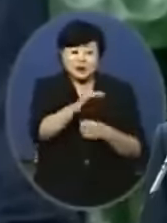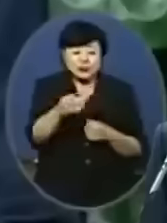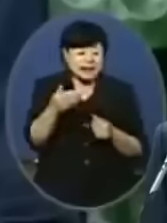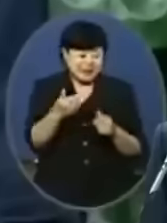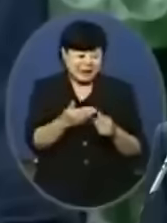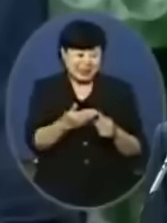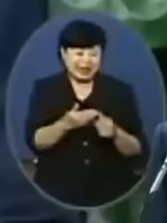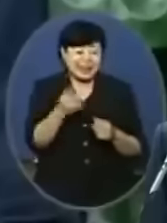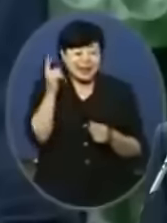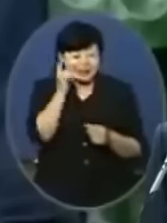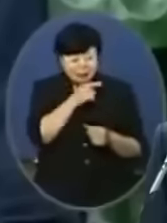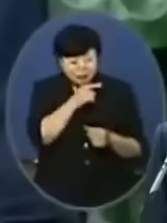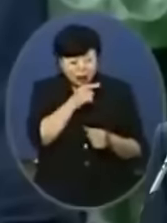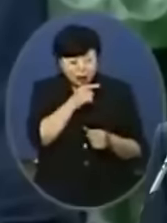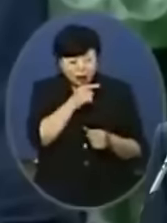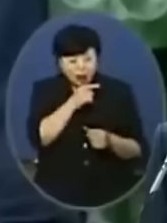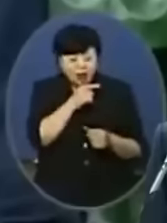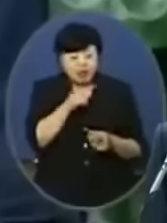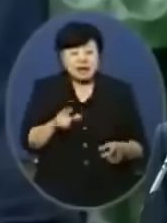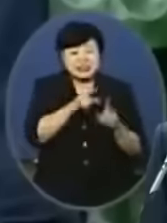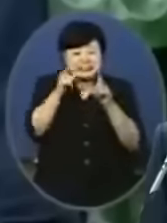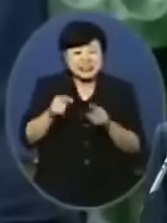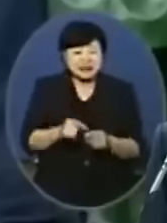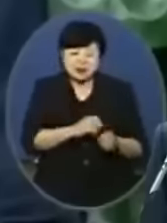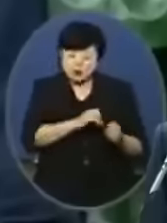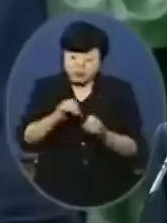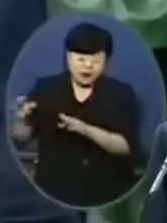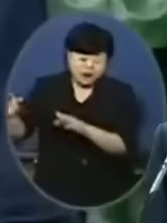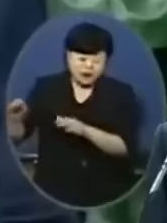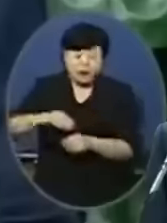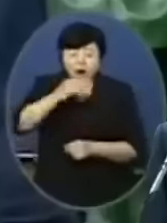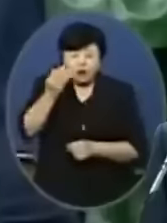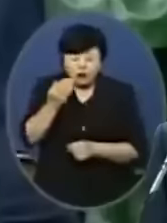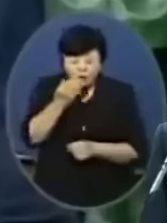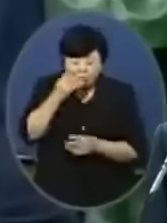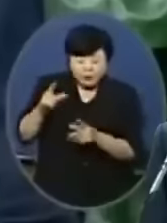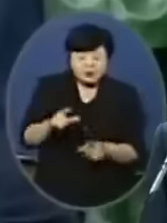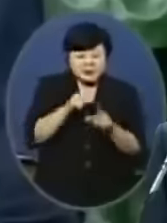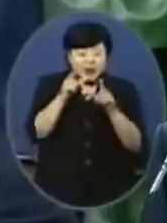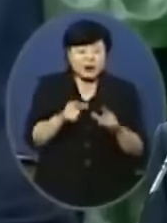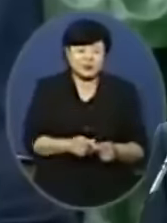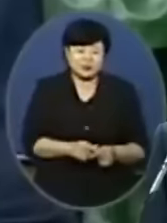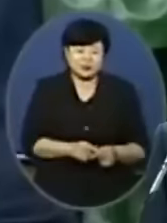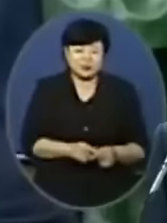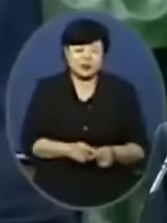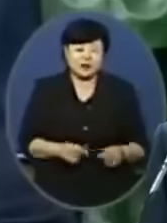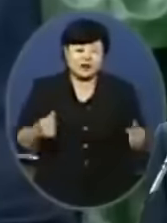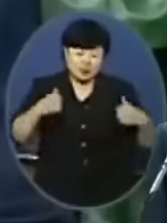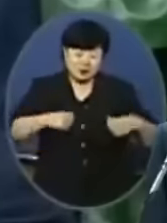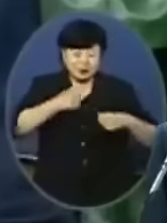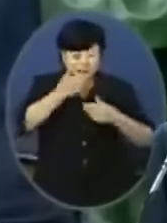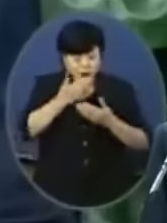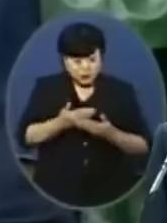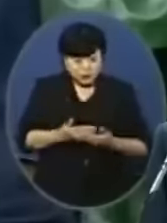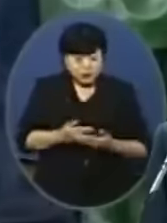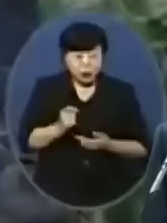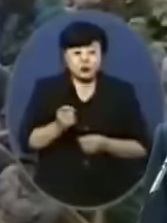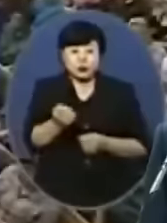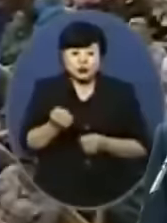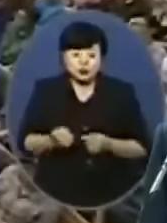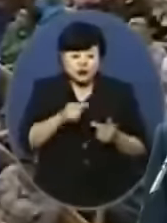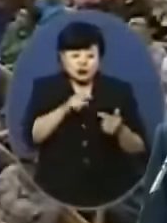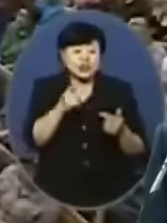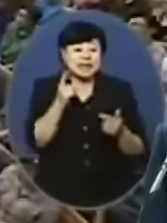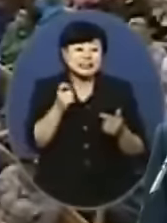우리에게 나쁜 삶을 다 제하여 주시고 거룩한 삶으로 드눕혀 주시는 것입니다. 고린도전서